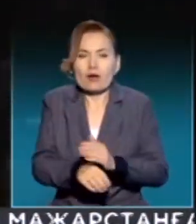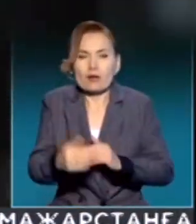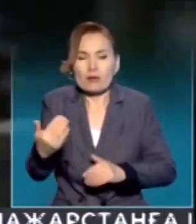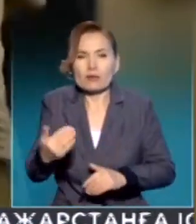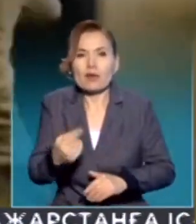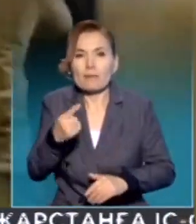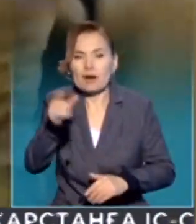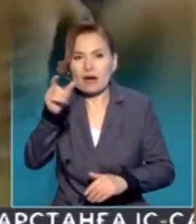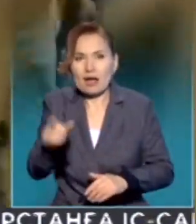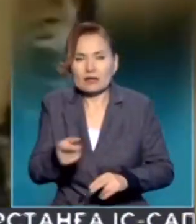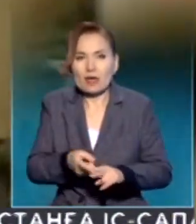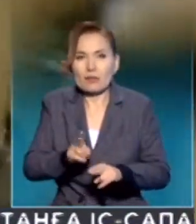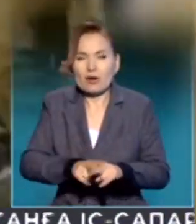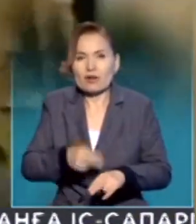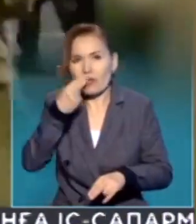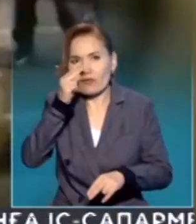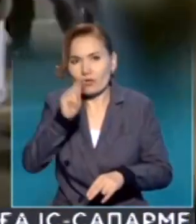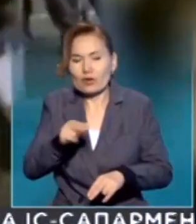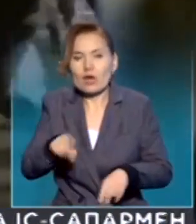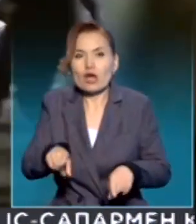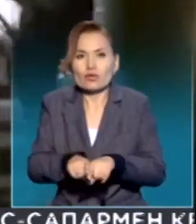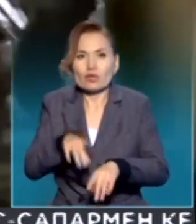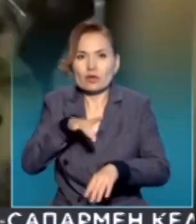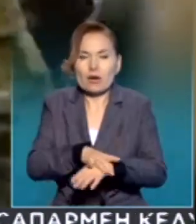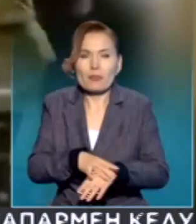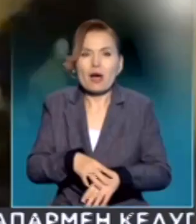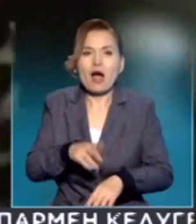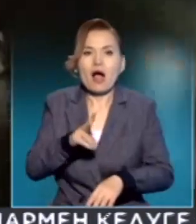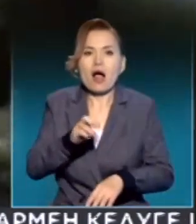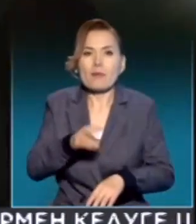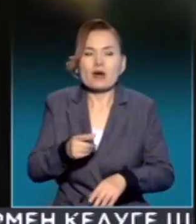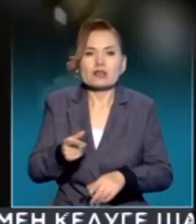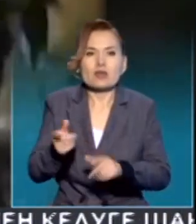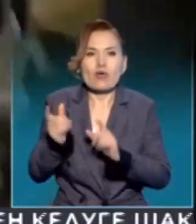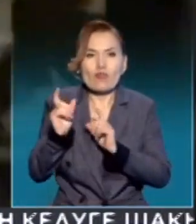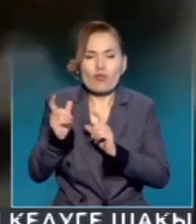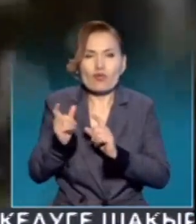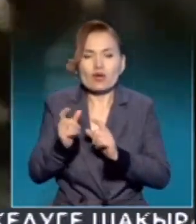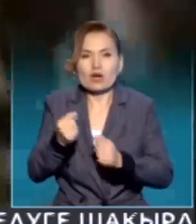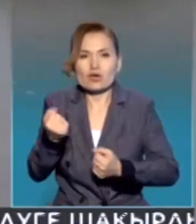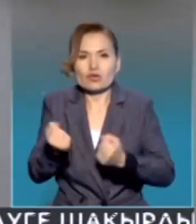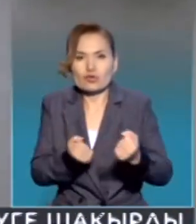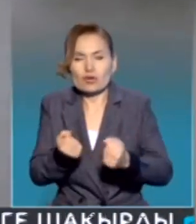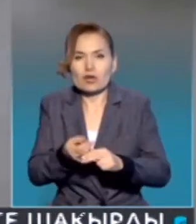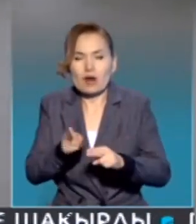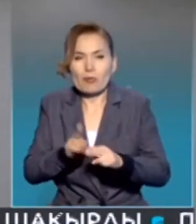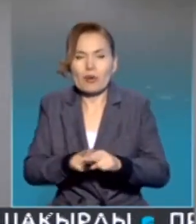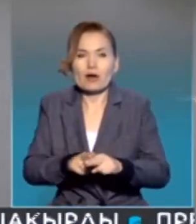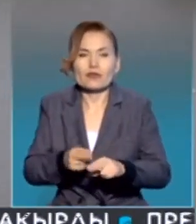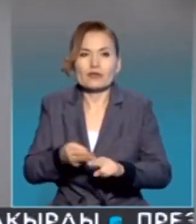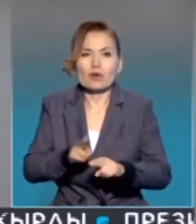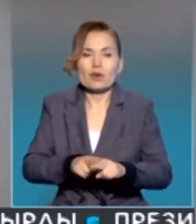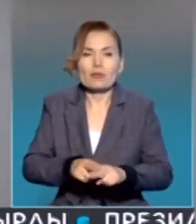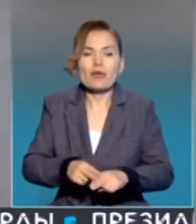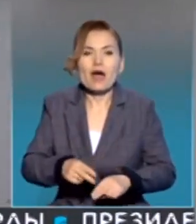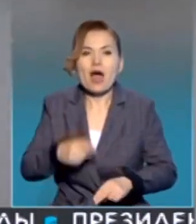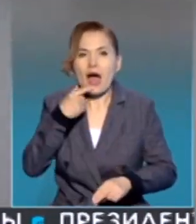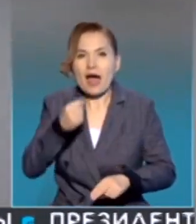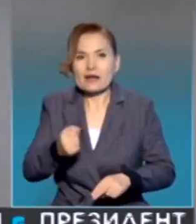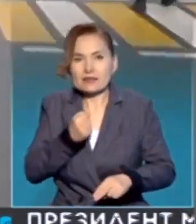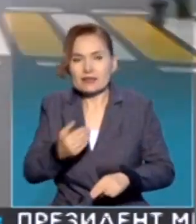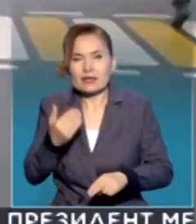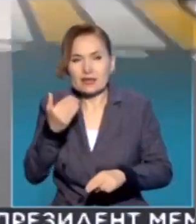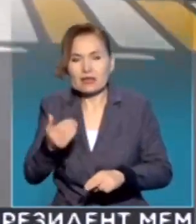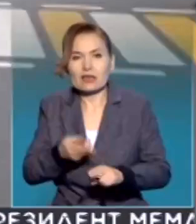террористік акт жасады деген айып тағылды. Ол КамАЗ көлігінің күшпен иемденіп алып, жүк көлігін әскерилердің қоршауына бағыттап, секіріп